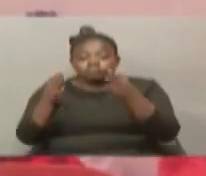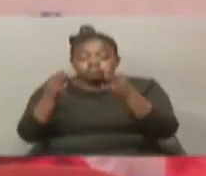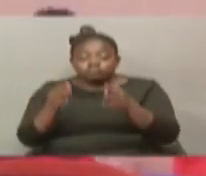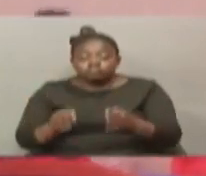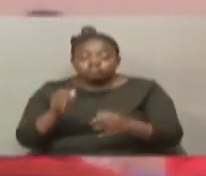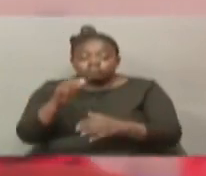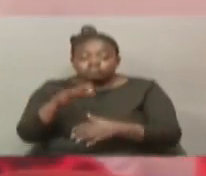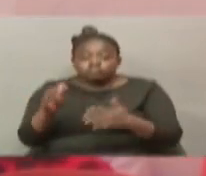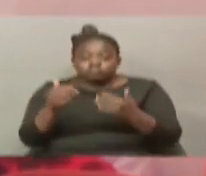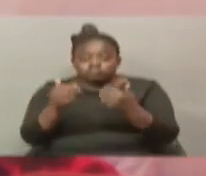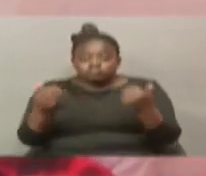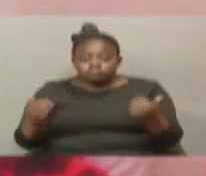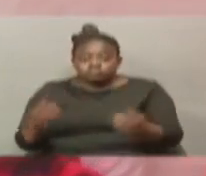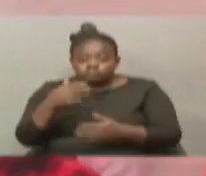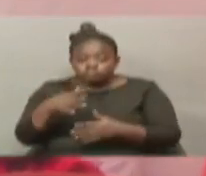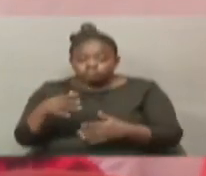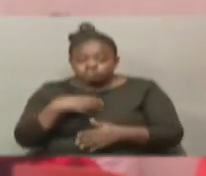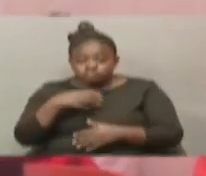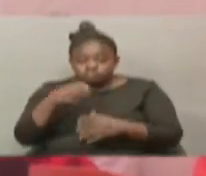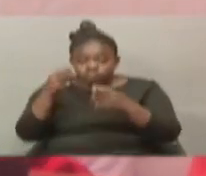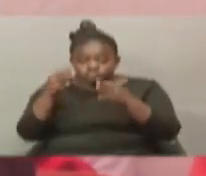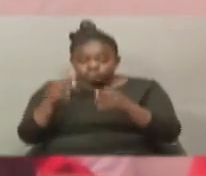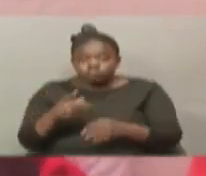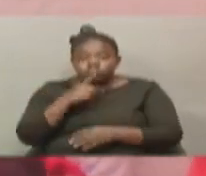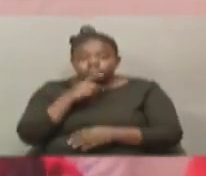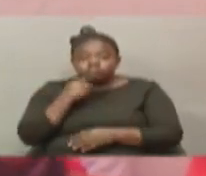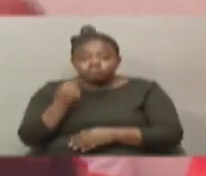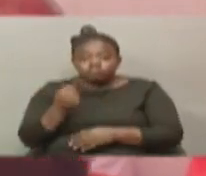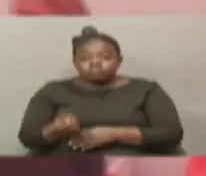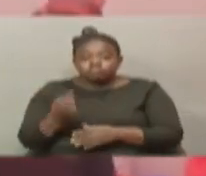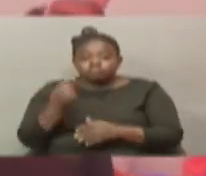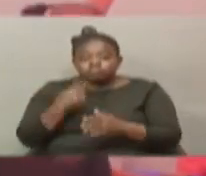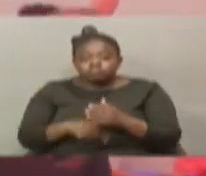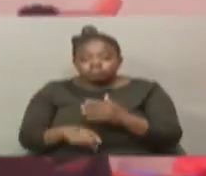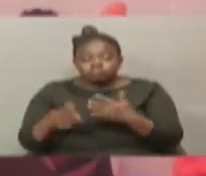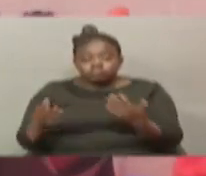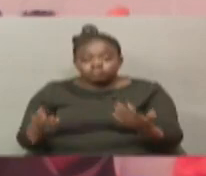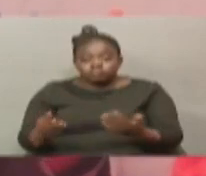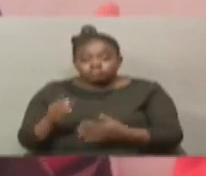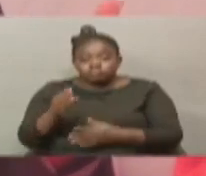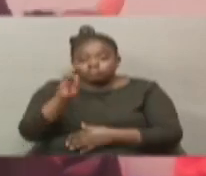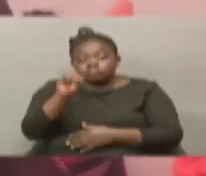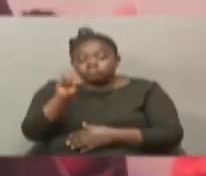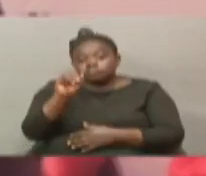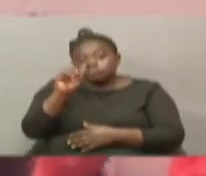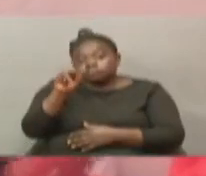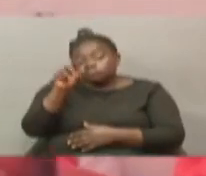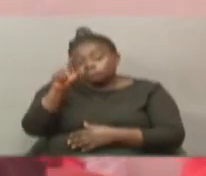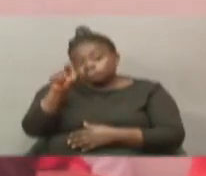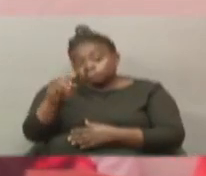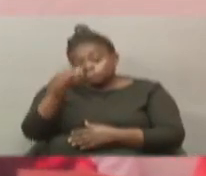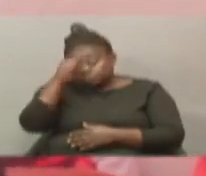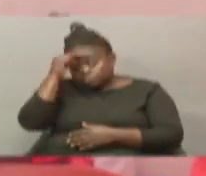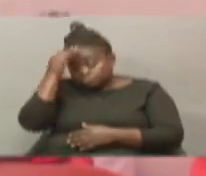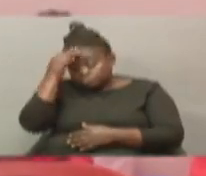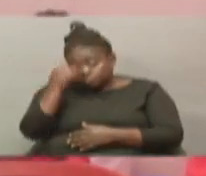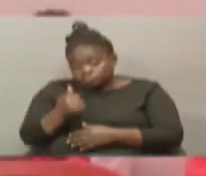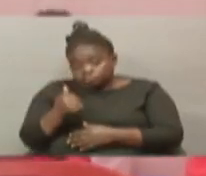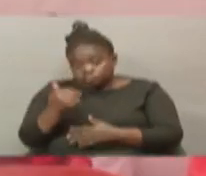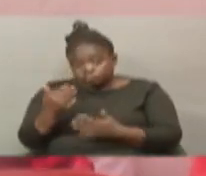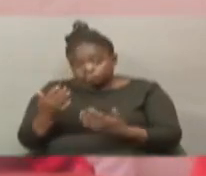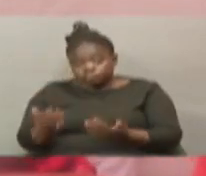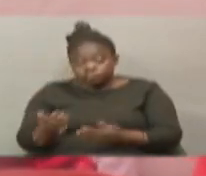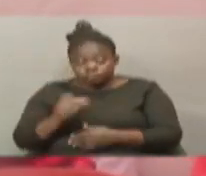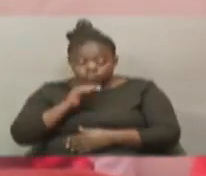ebyobugagga by'omusajja byonna by'alina gwe bayita omwandu y'ensonga lwaki omukyala